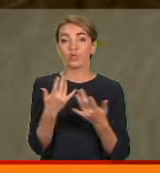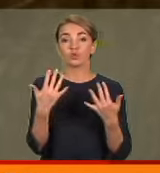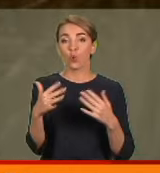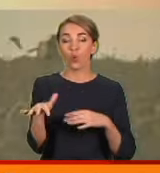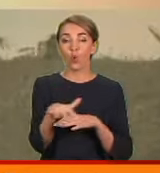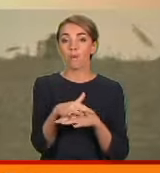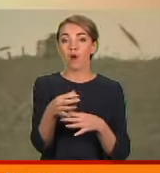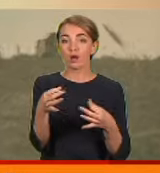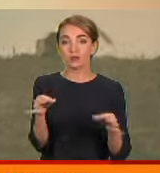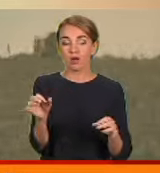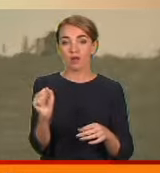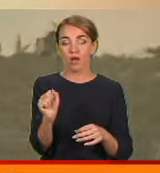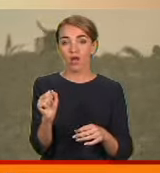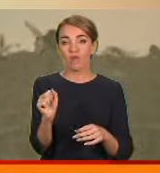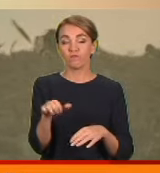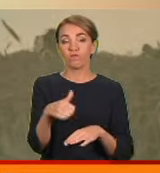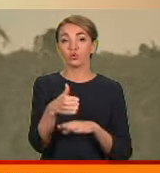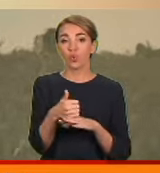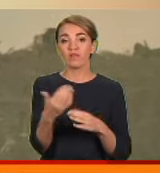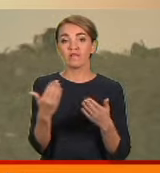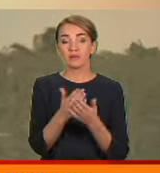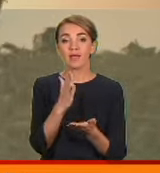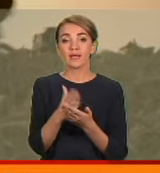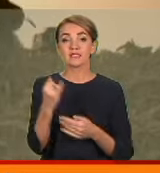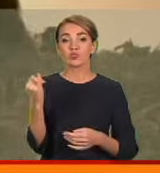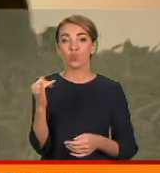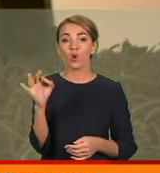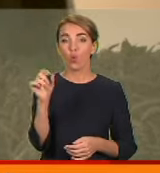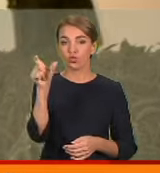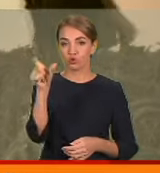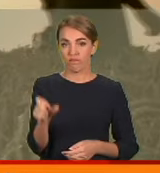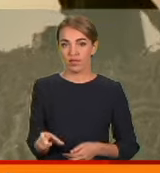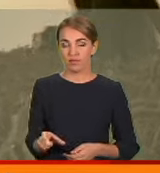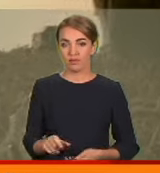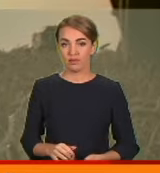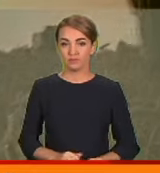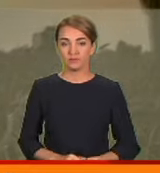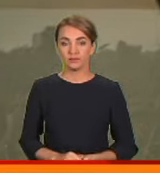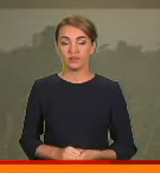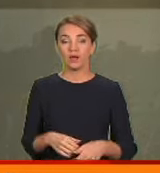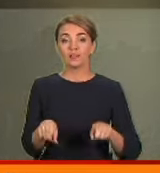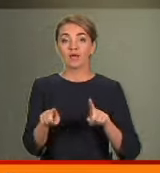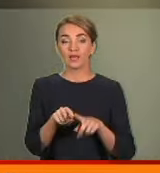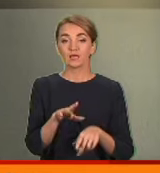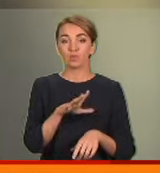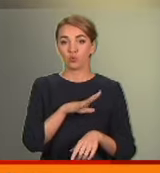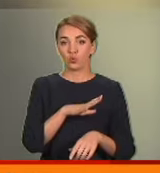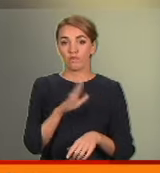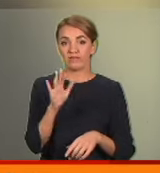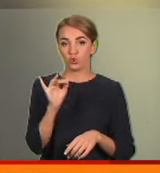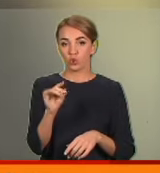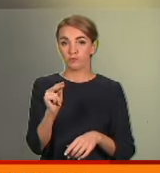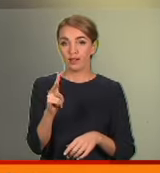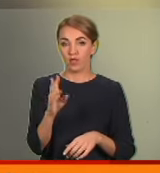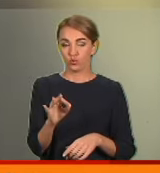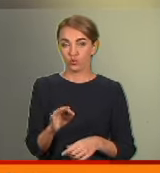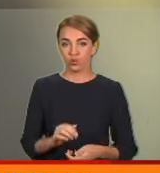В основі фільму є історія о чоловіці. Таким був Віктор Чміленко.